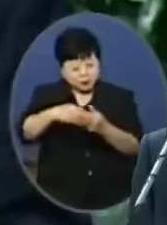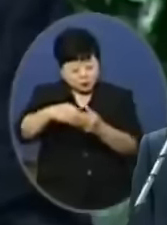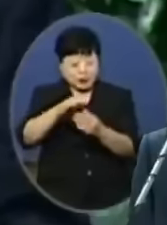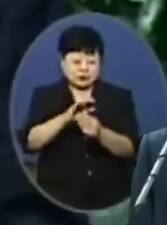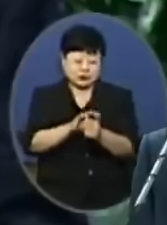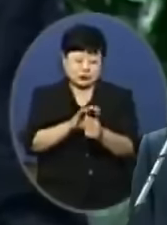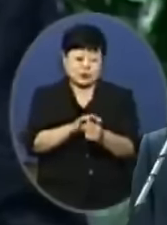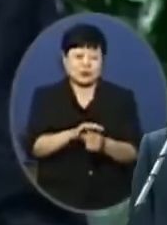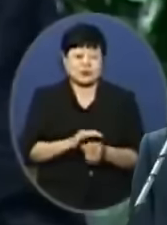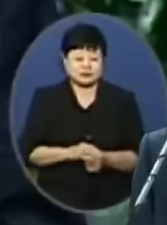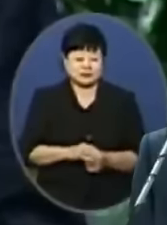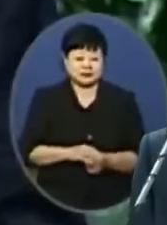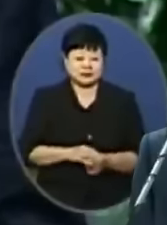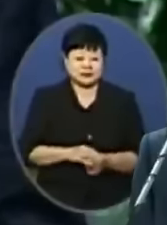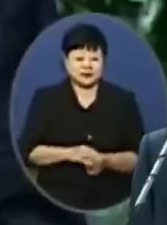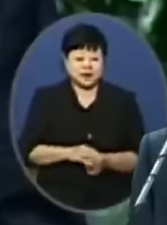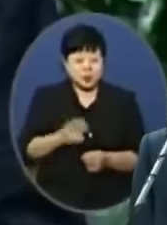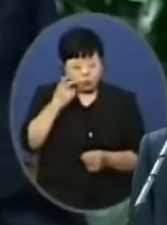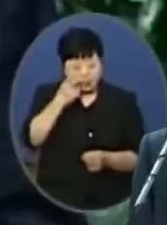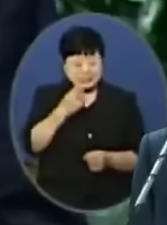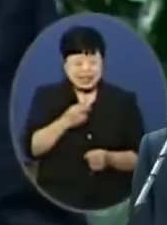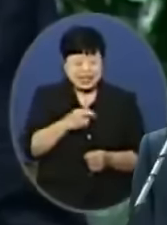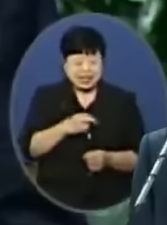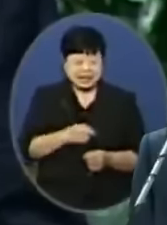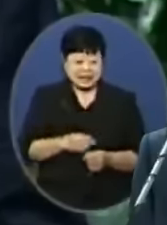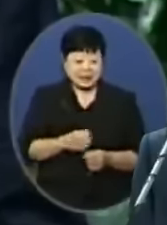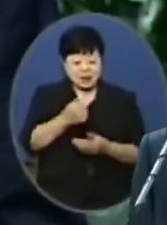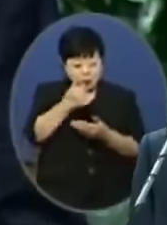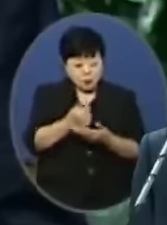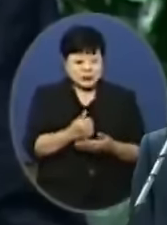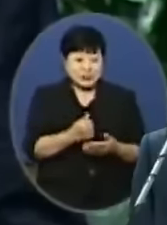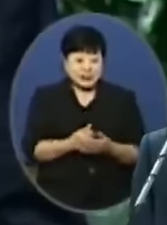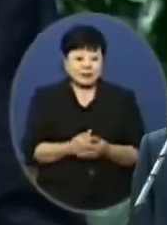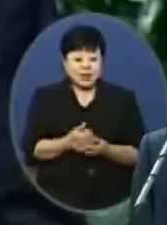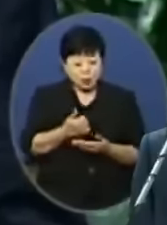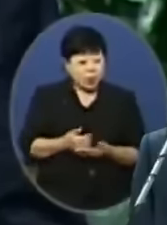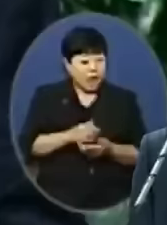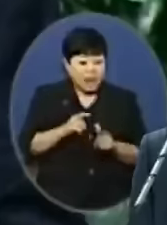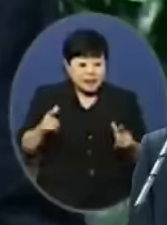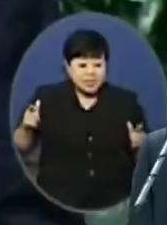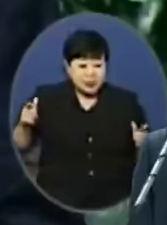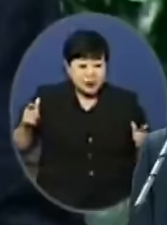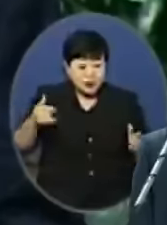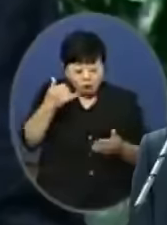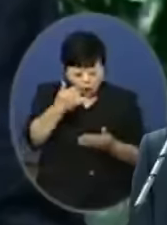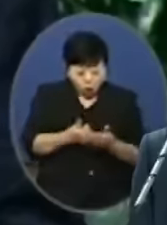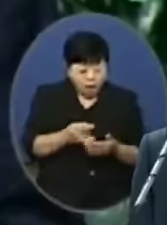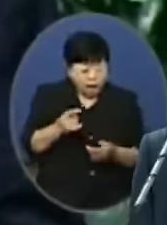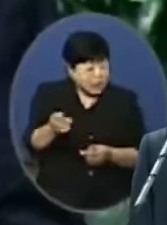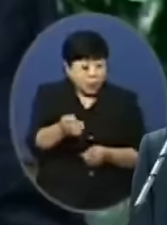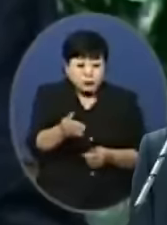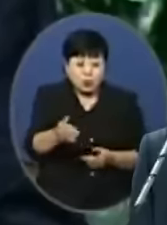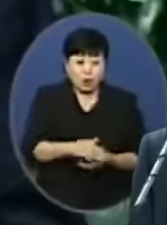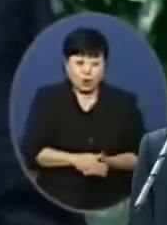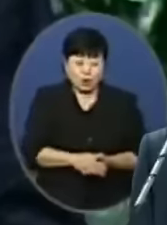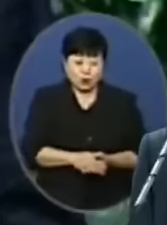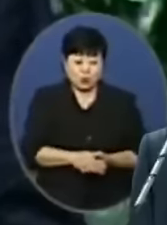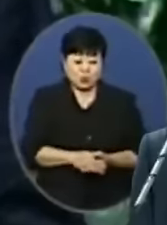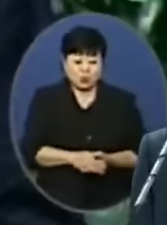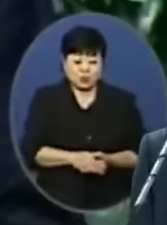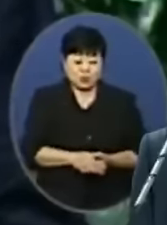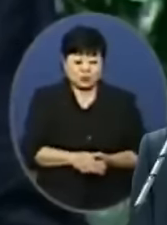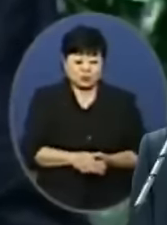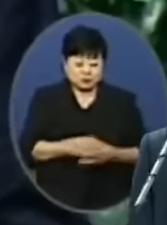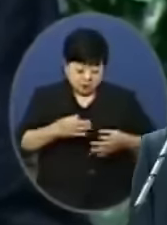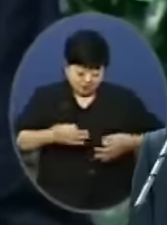주시고 도와주신 보혜사를 여러분 모시오시니 여러분 고아가 아닙니다. 여러분 중에 고아는 아무도 없습니다.